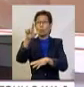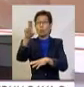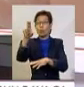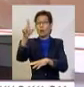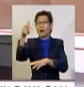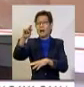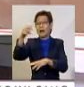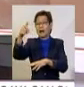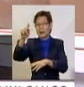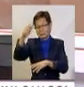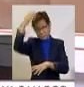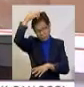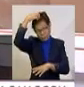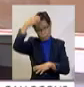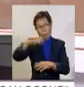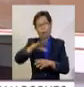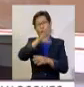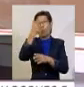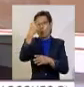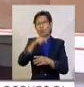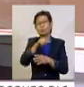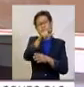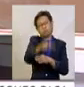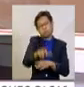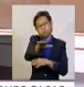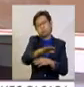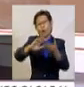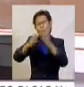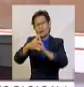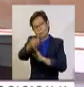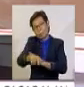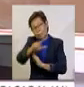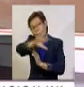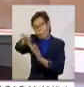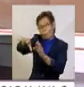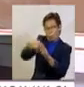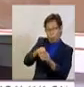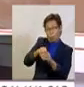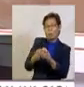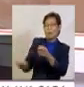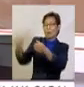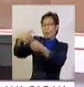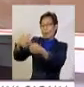menarik pembabitan aktif komuniti setempat. Laporan wartawan Fabian William.